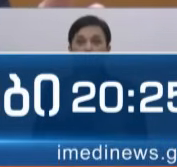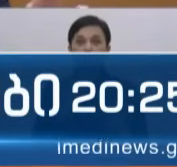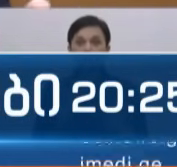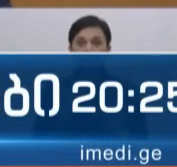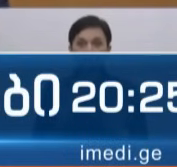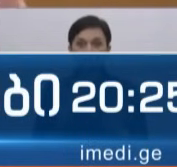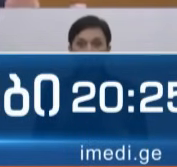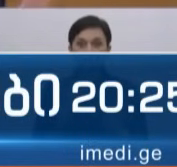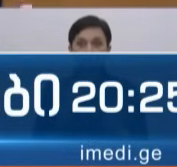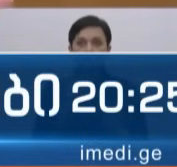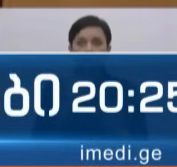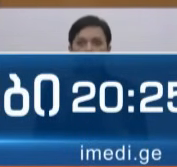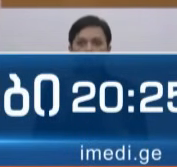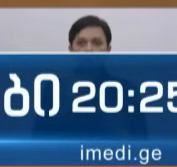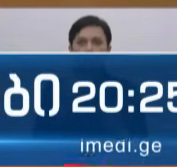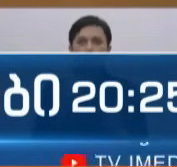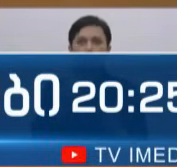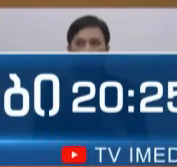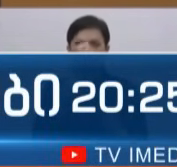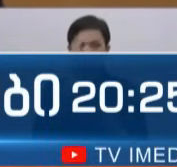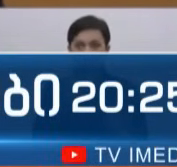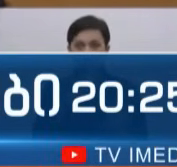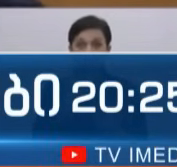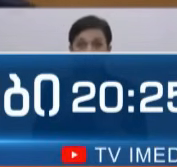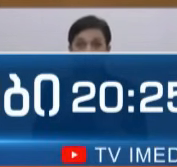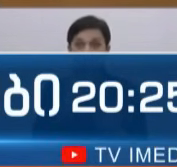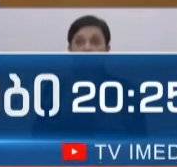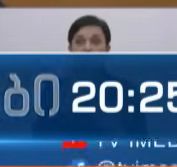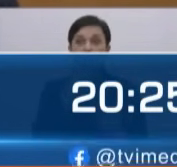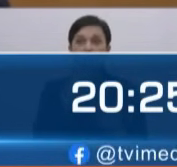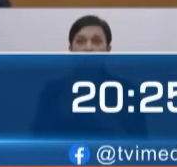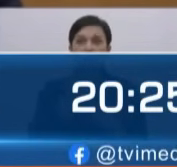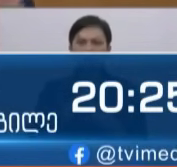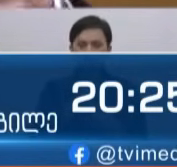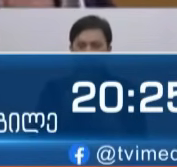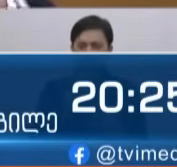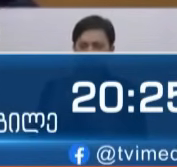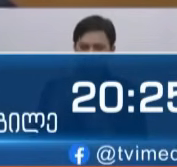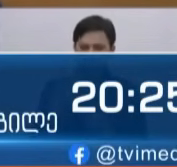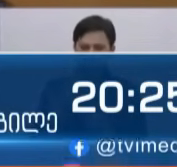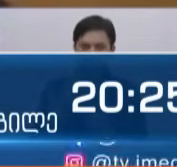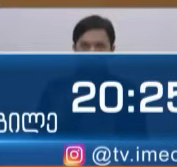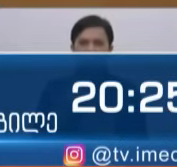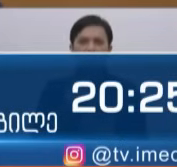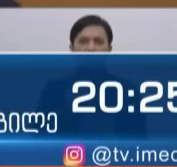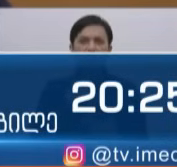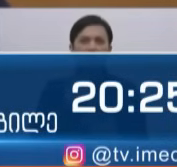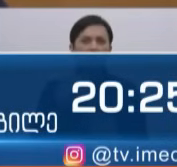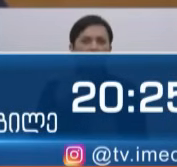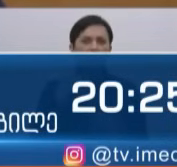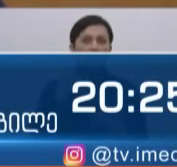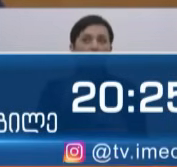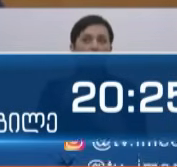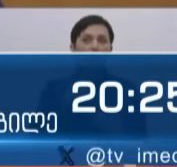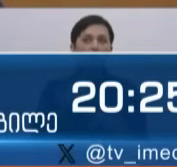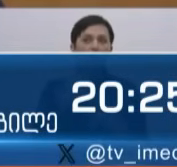მონაცემები. კარენოინაცები ძალიან აკადემიურები ჩანან. ძალიან ისეთები გახდნენ გესმით, აი ხმის ტონალობაშიც ეტყობათ და